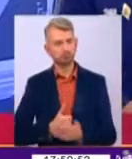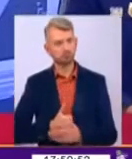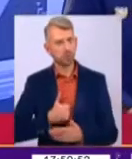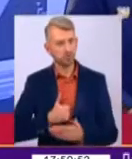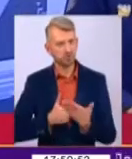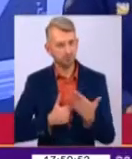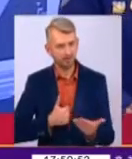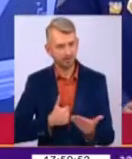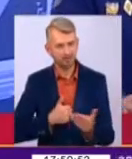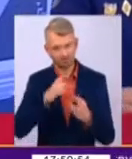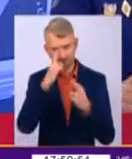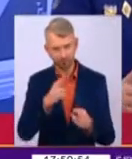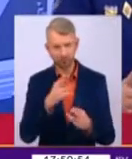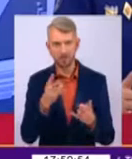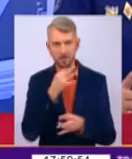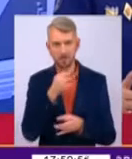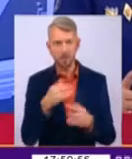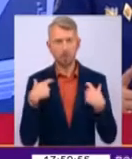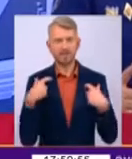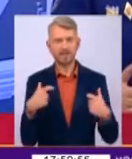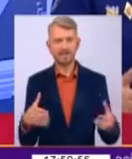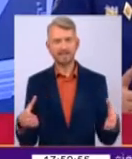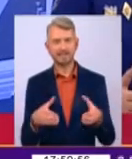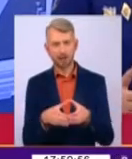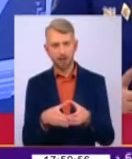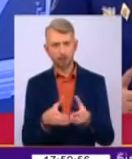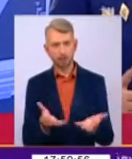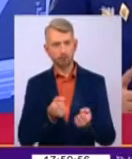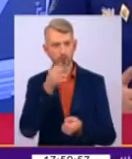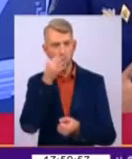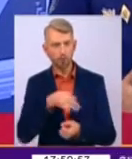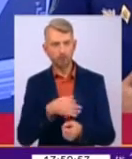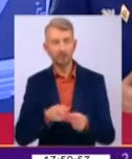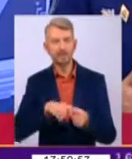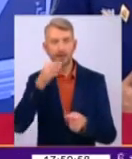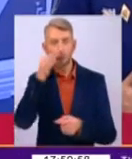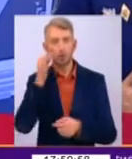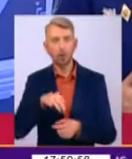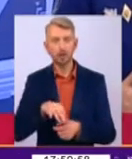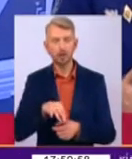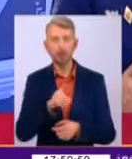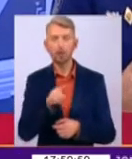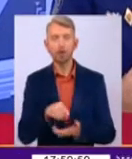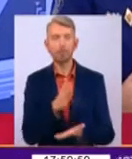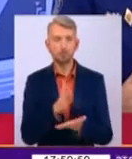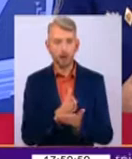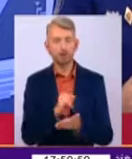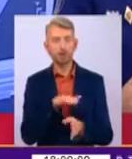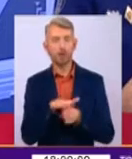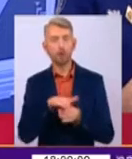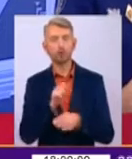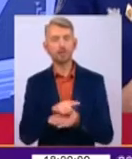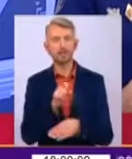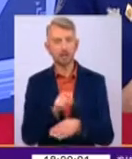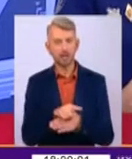треба сказати, офіцерський склад. І цей досвід вони мають і виконують